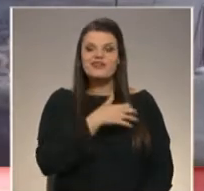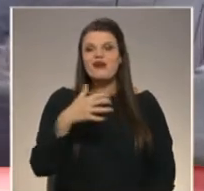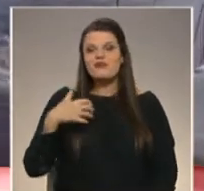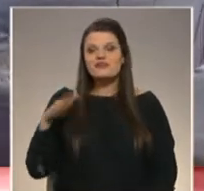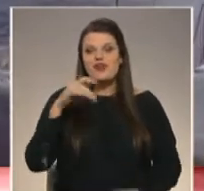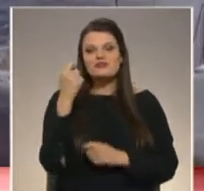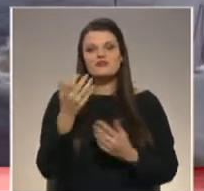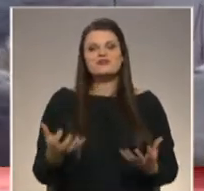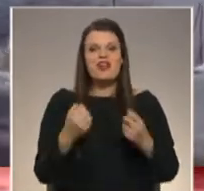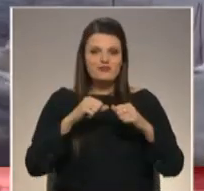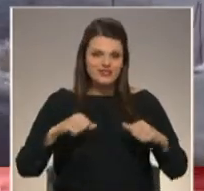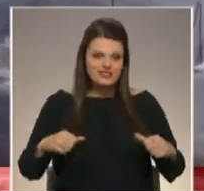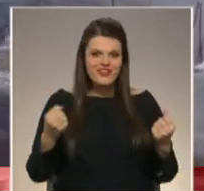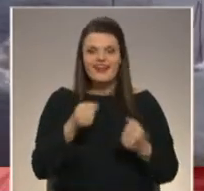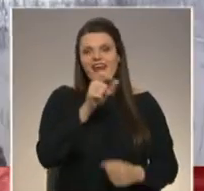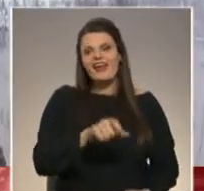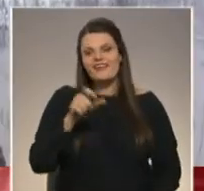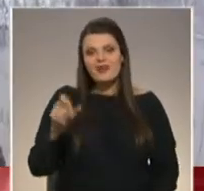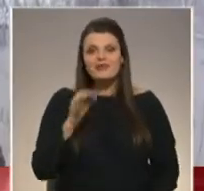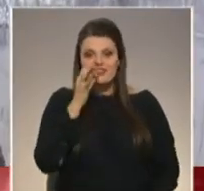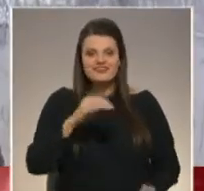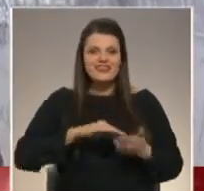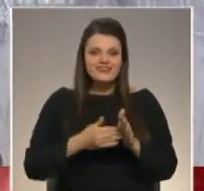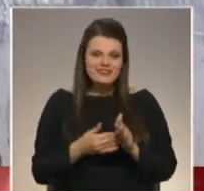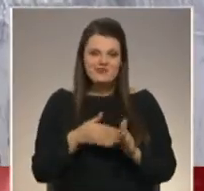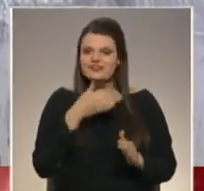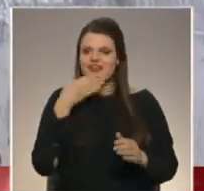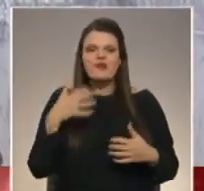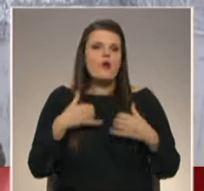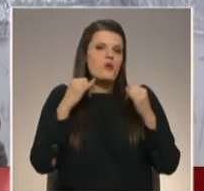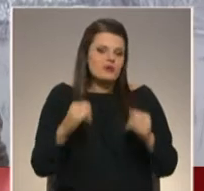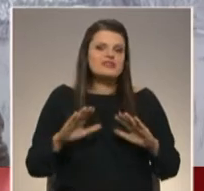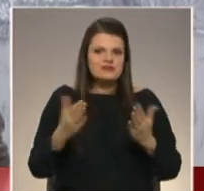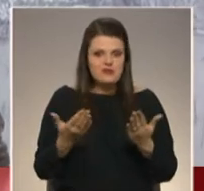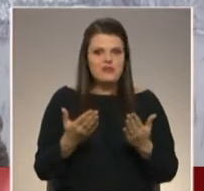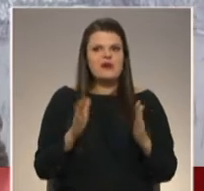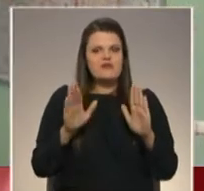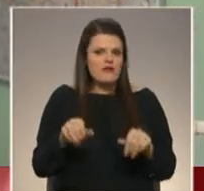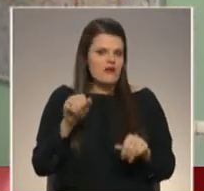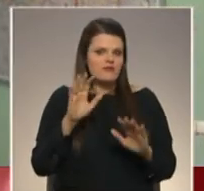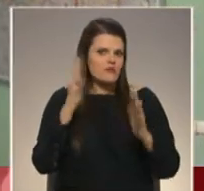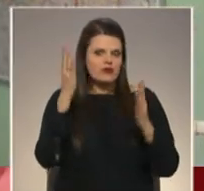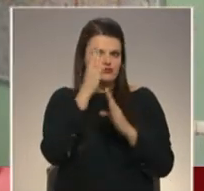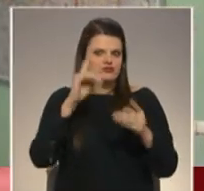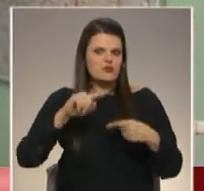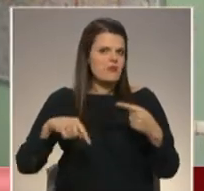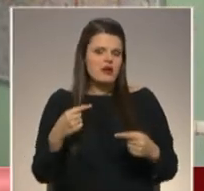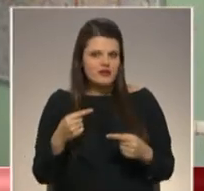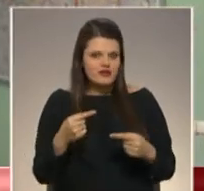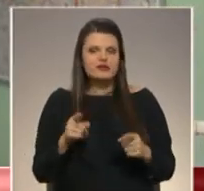valsts ugunsdzēsības un glābšanas dienesta darbinieki uzsver, situācija nav kritiska, bet kuru katru brīdi tas var mainīties. Tika apsekots